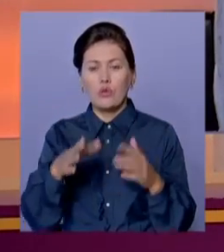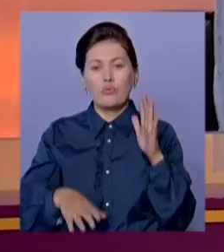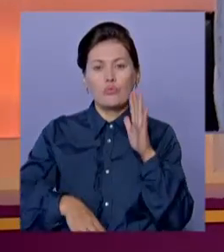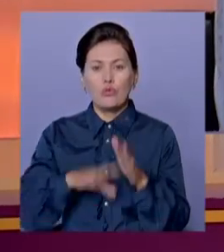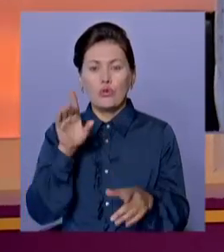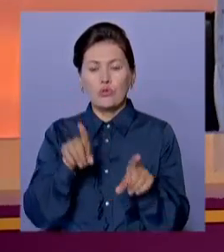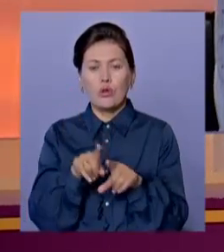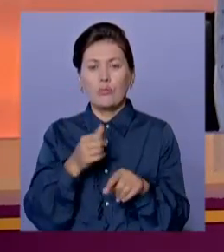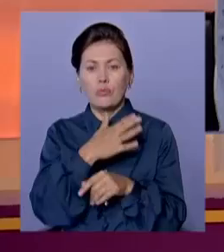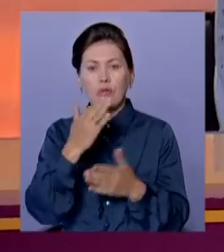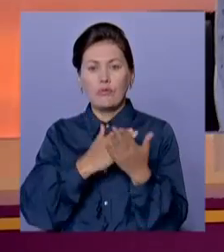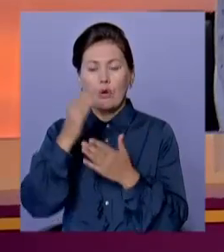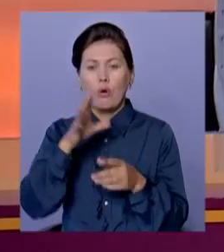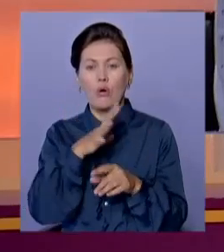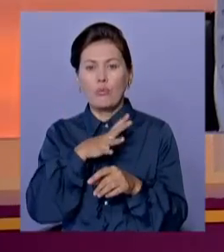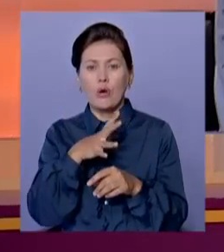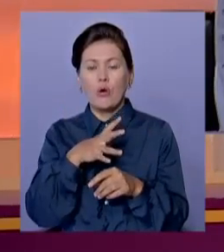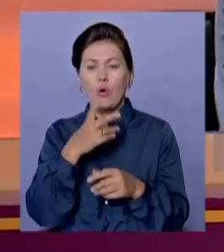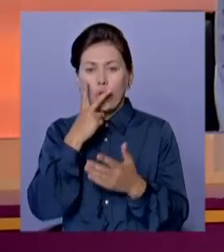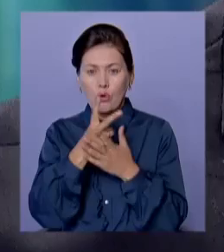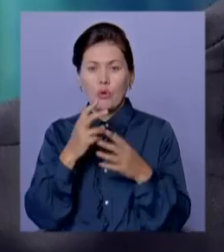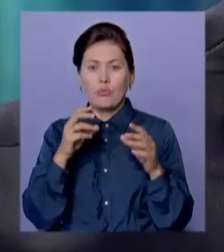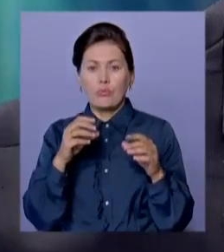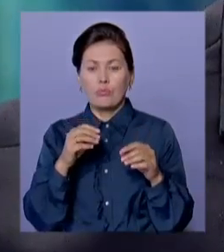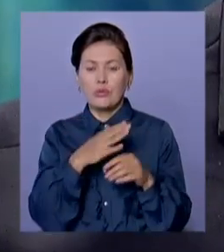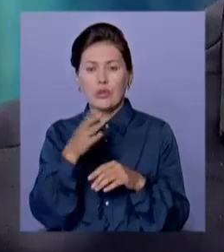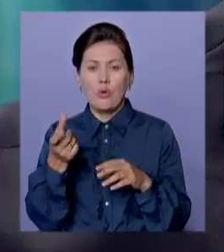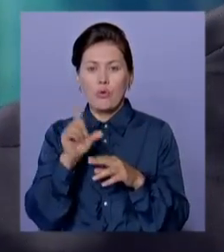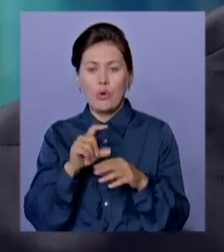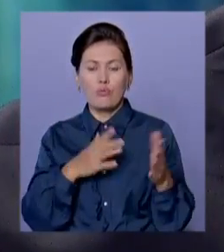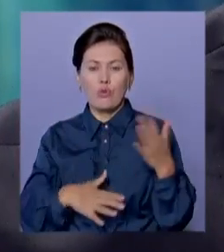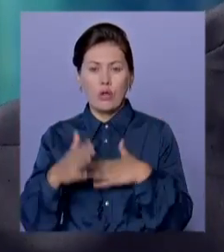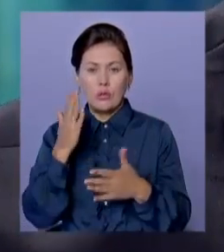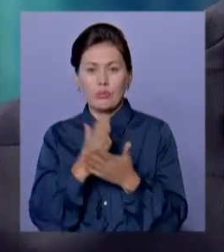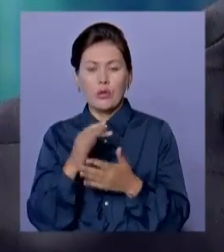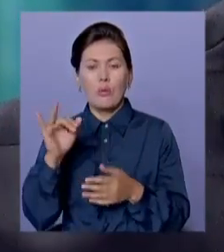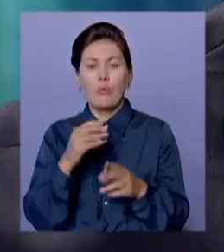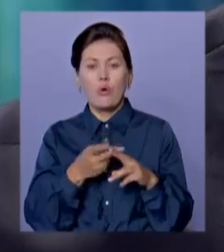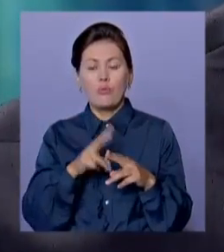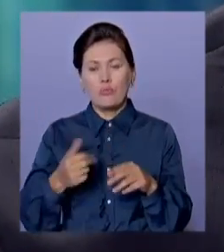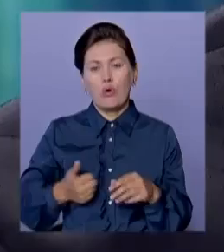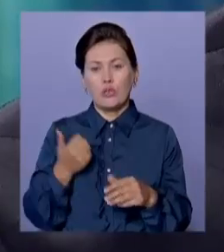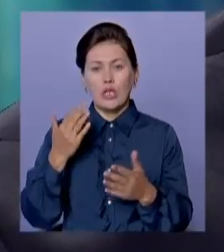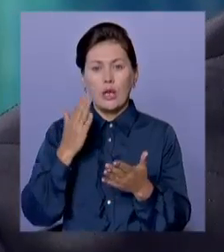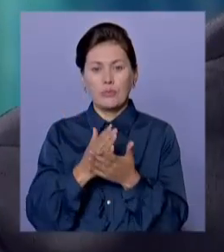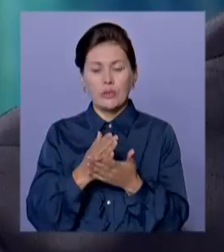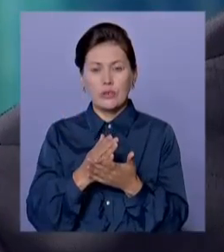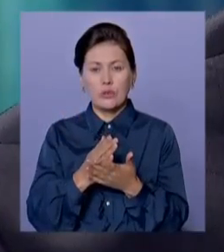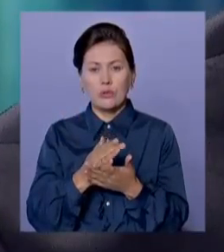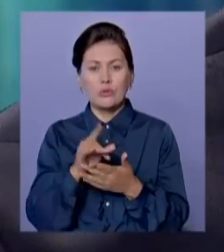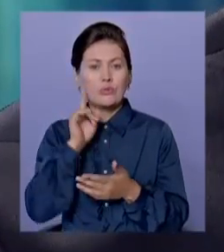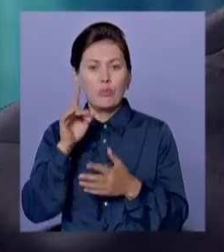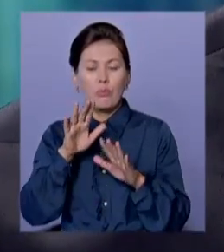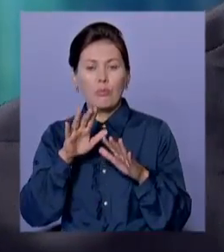түсті, біздің биіктерден де, одан жоғары биіктерден көрінсе, біз әрине қуанамыз, ол үшін мақтанамыз. Жас